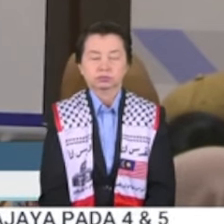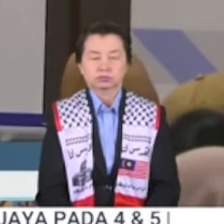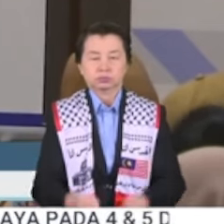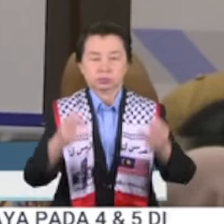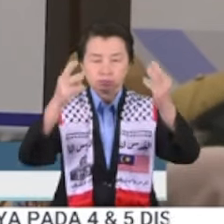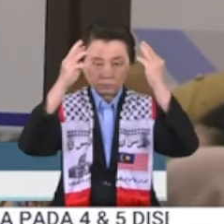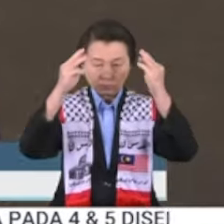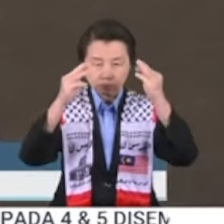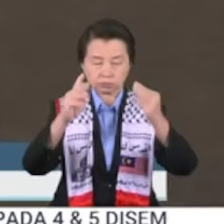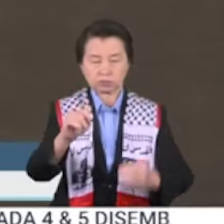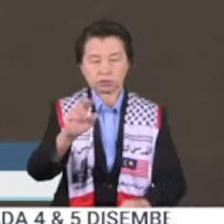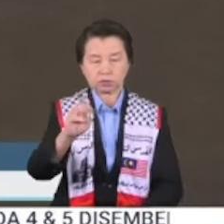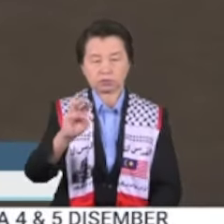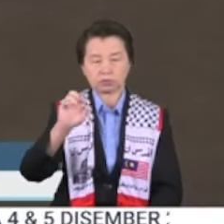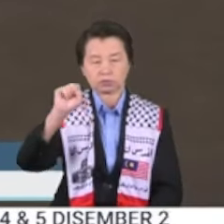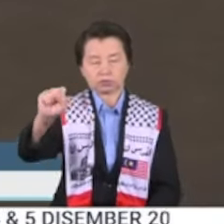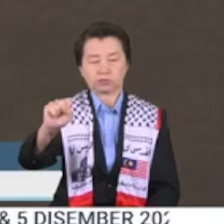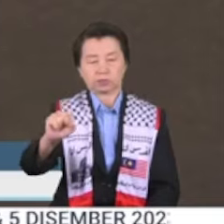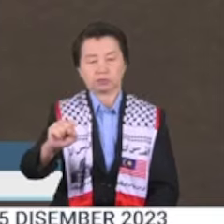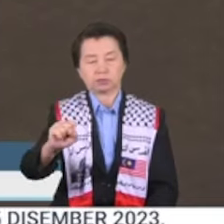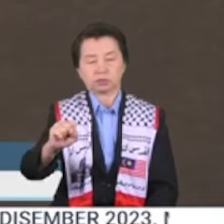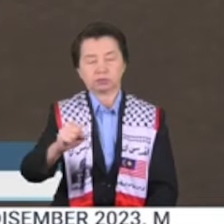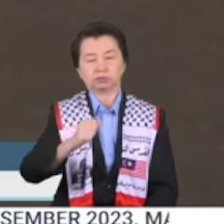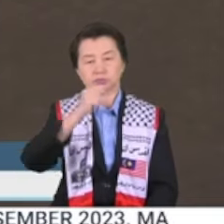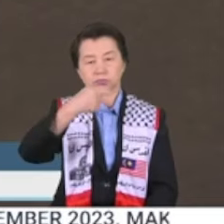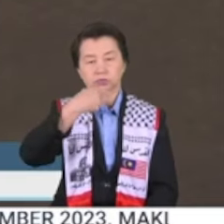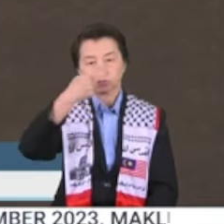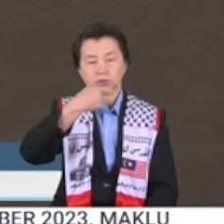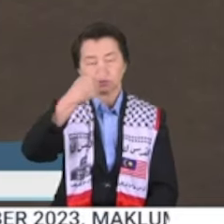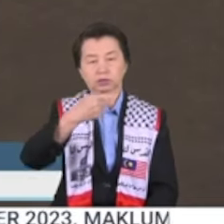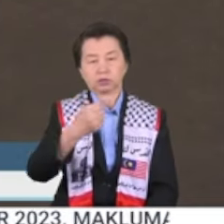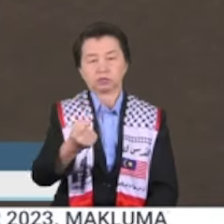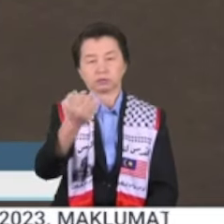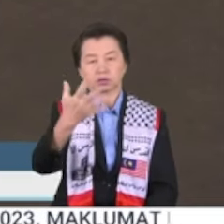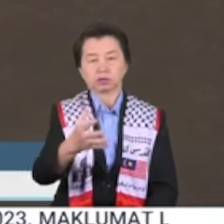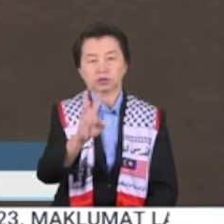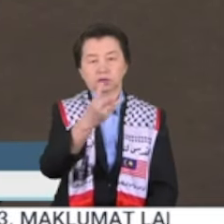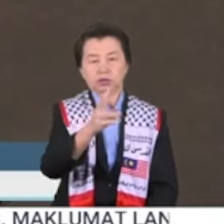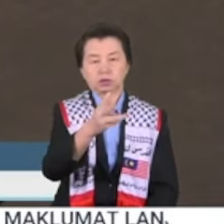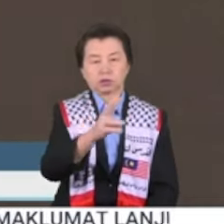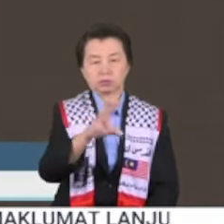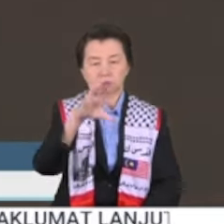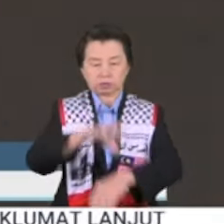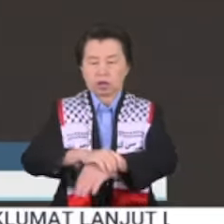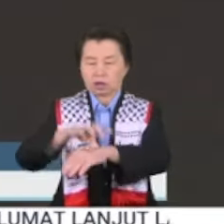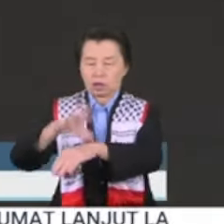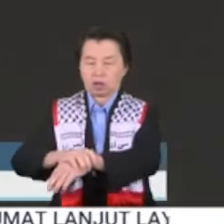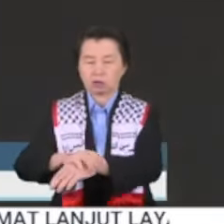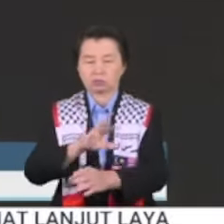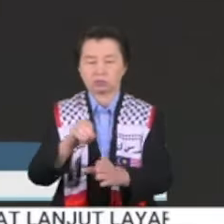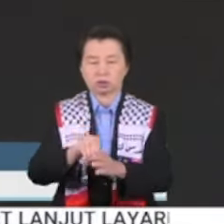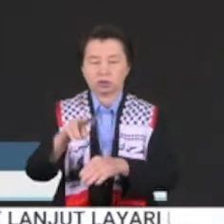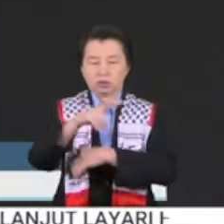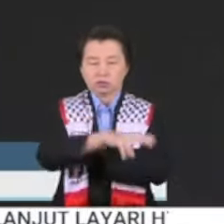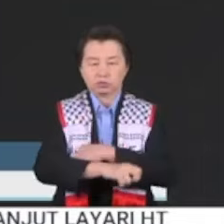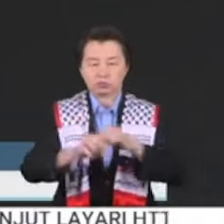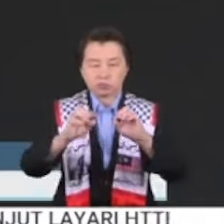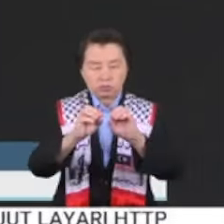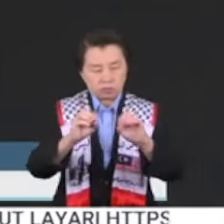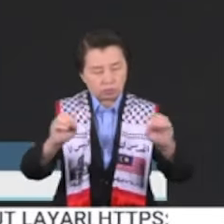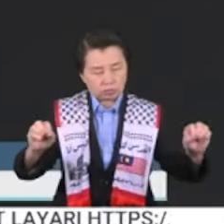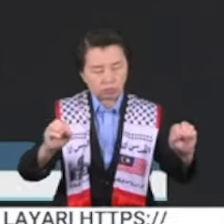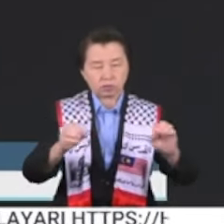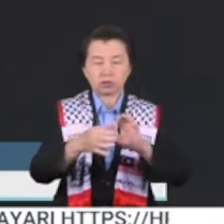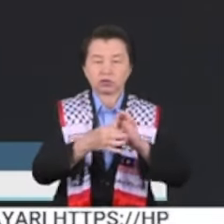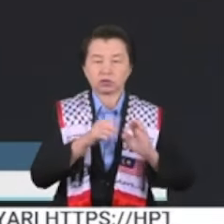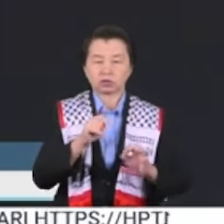Pengurus Besar TM Sabah, Datuk Zainal Muhammad Amin berkata, sebanyak 16 tangkapan dibuat membabitkan kecurian kabel milik